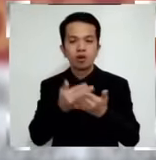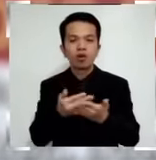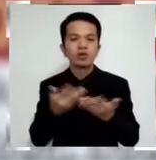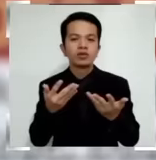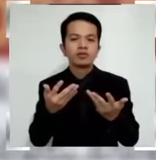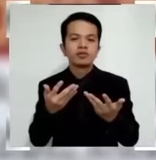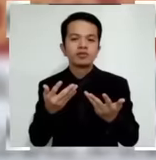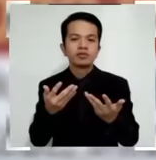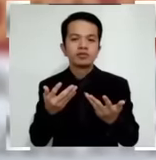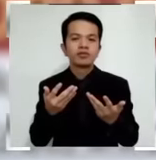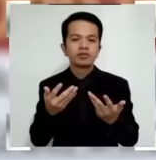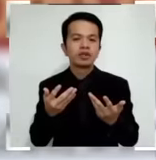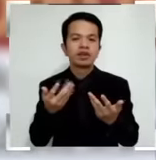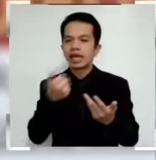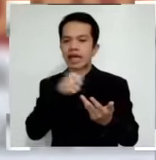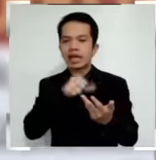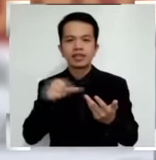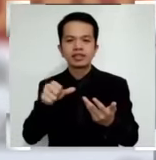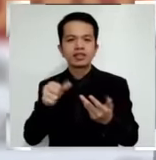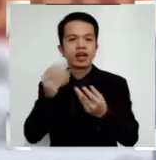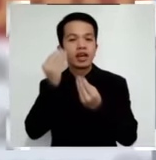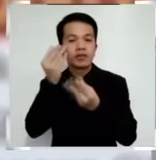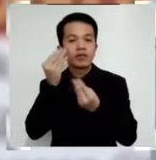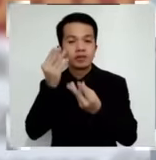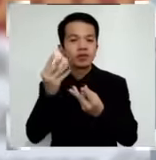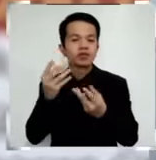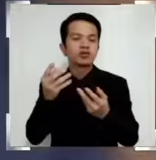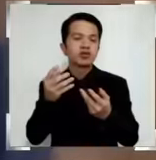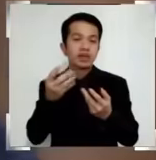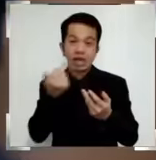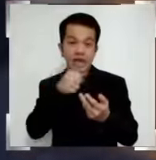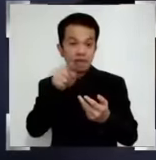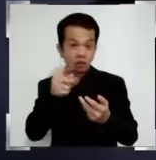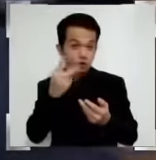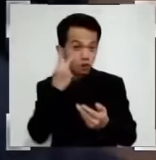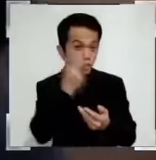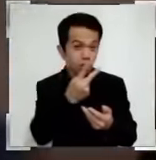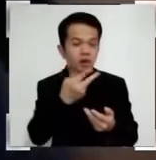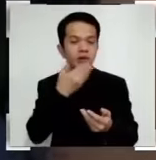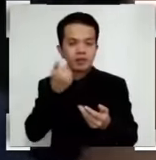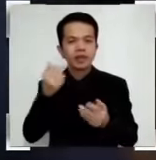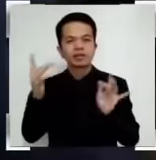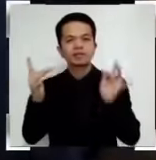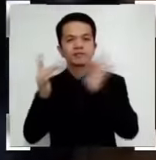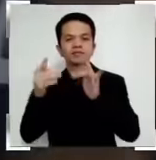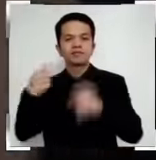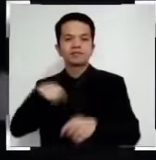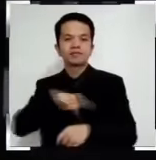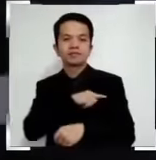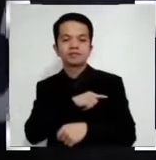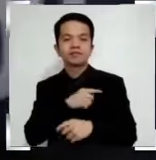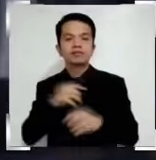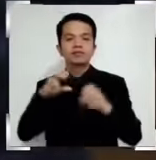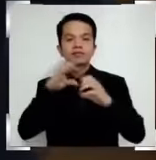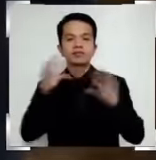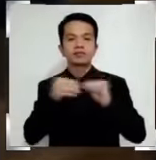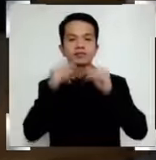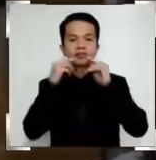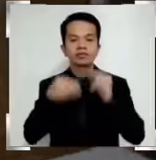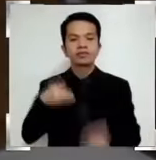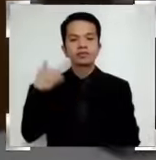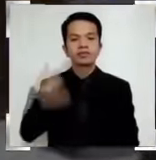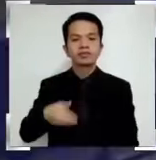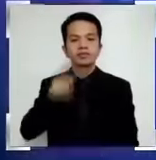whereabouts na tumawag po sa ating hotline. Para sa GMA Integrated News, John Consulta